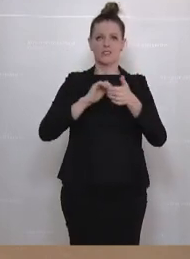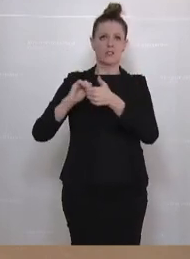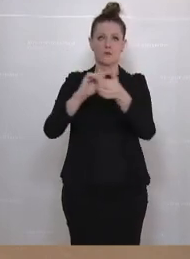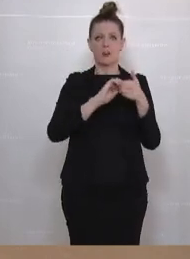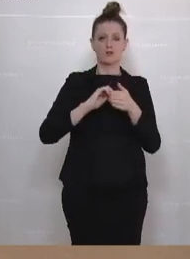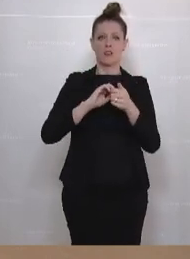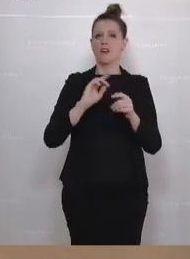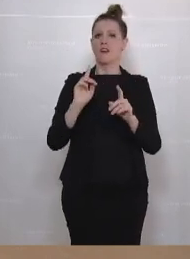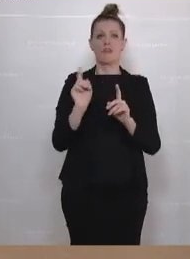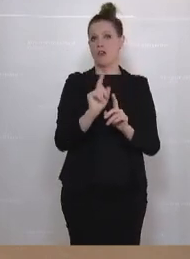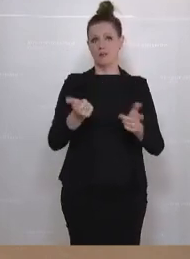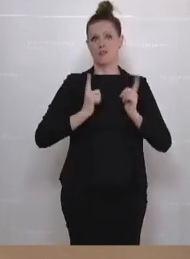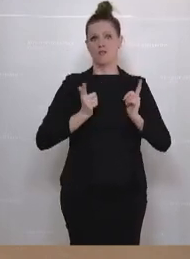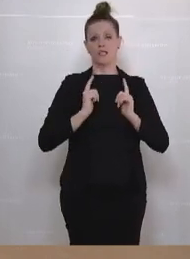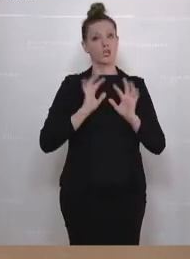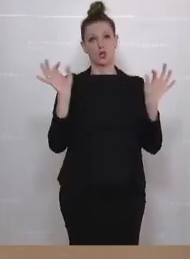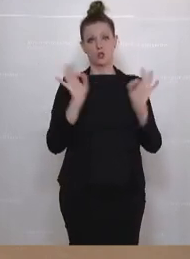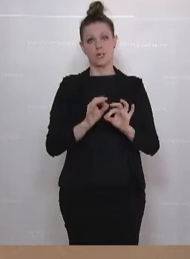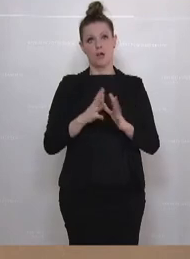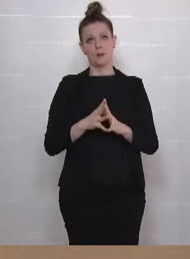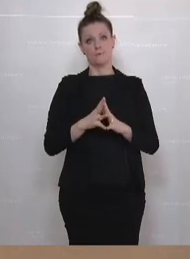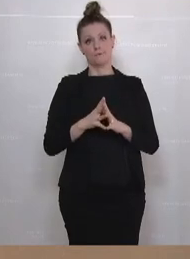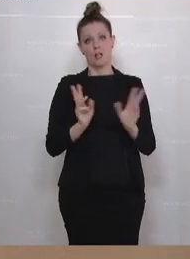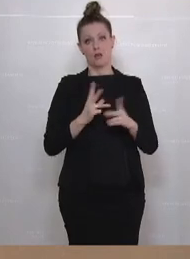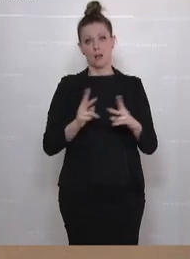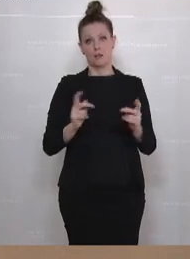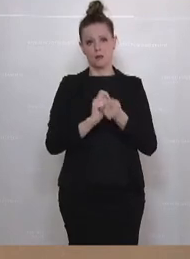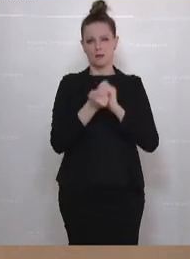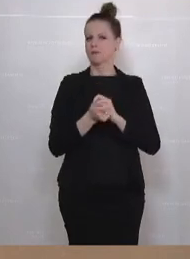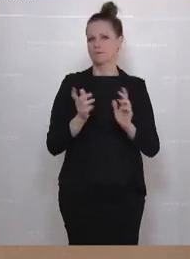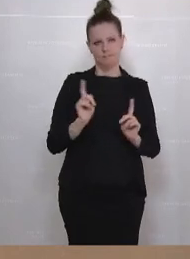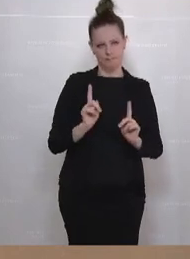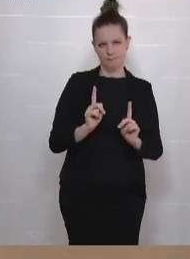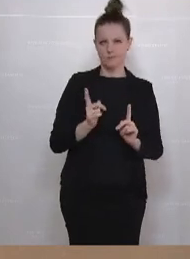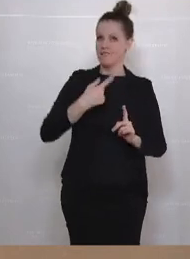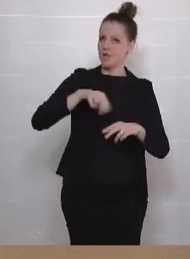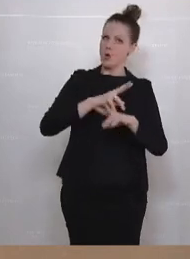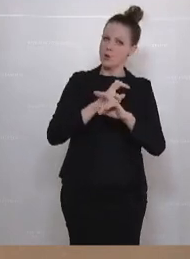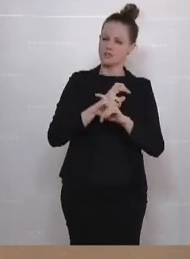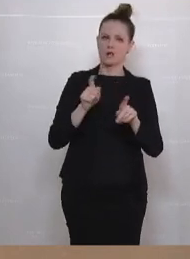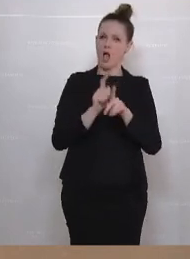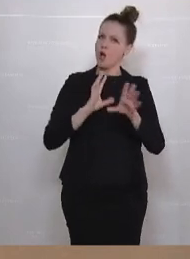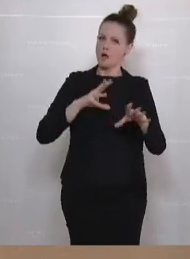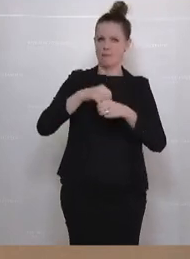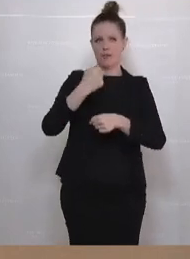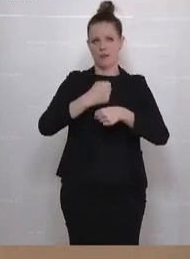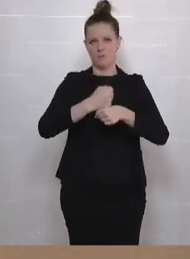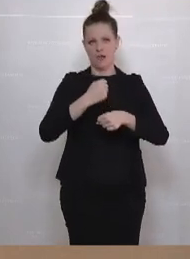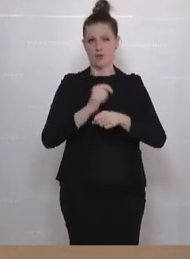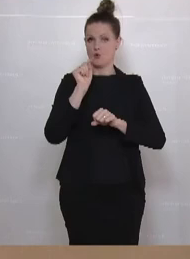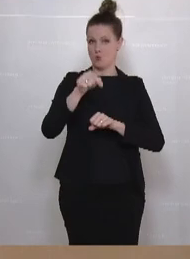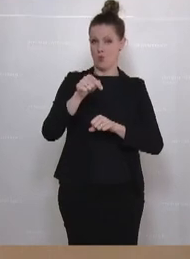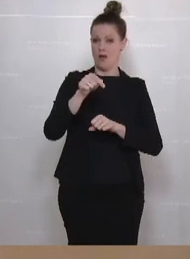den Schoß legen und sagen, das ist schrecklich, aber wir können nichts ändern. Wir müssen was ändern. Und Österreich leistet auch seinen Beitrag. Wir haben vor